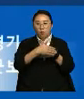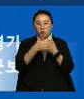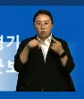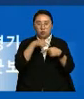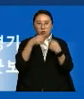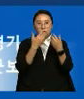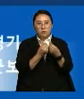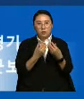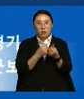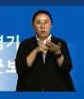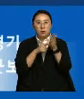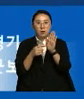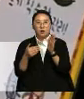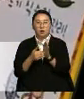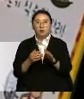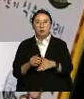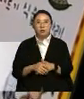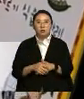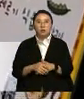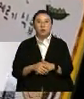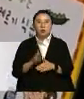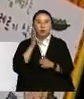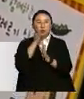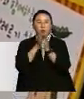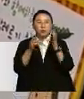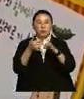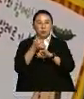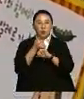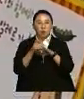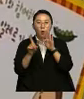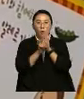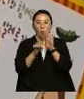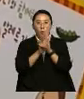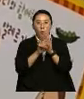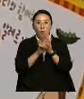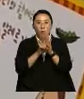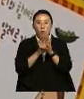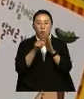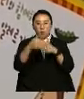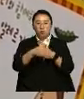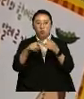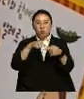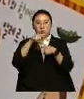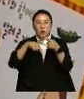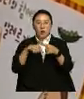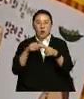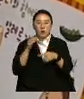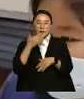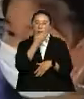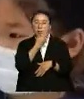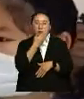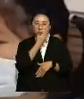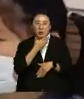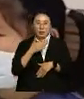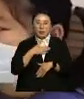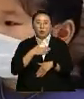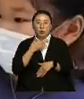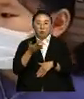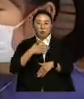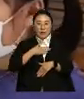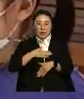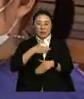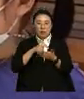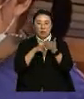운영 사례가 발표됐습니다. 숲의 약속은 홍보부스 운영 부문에서 아토피아 나도 너를